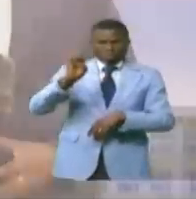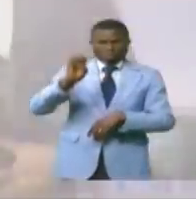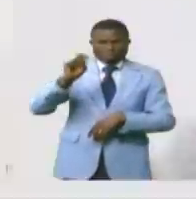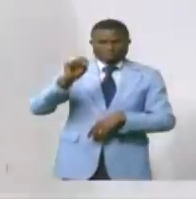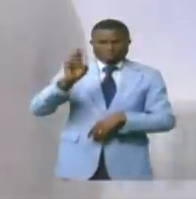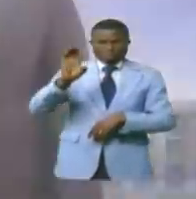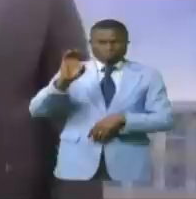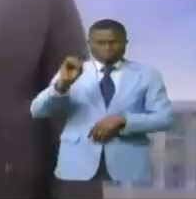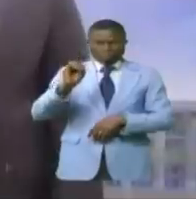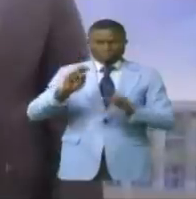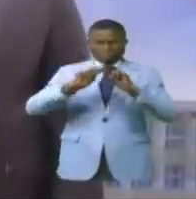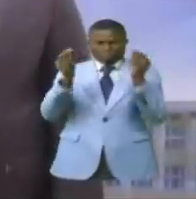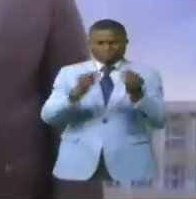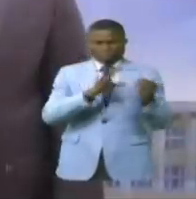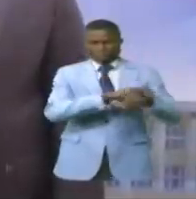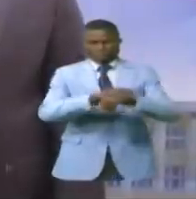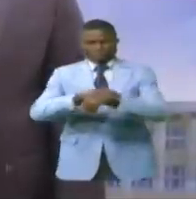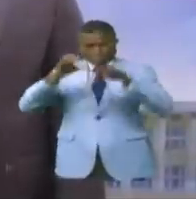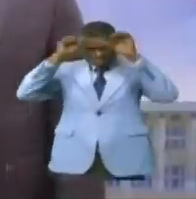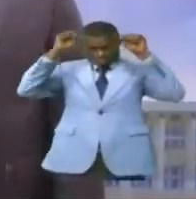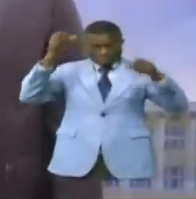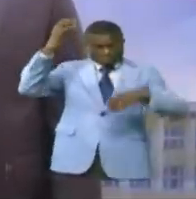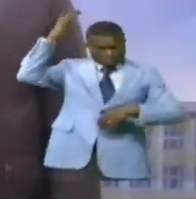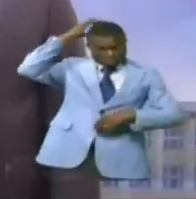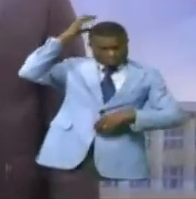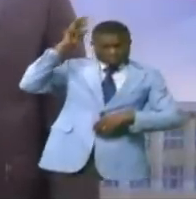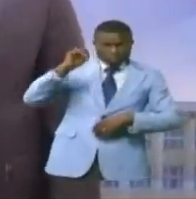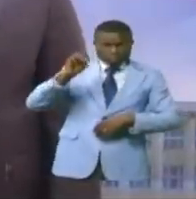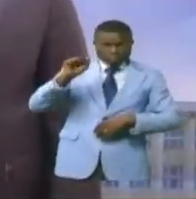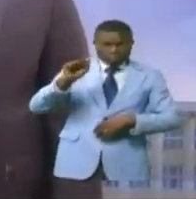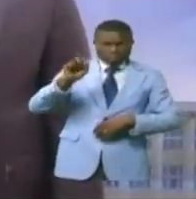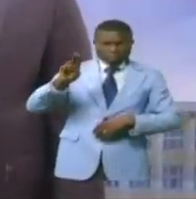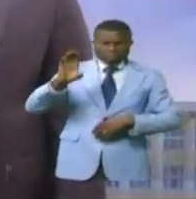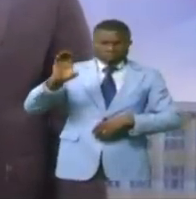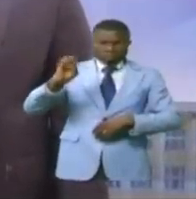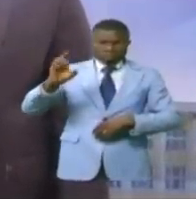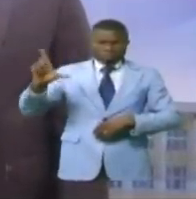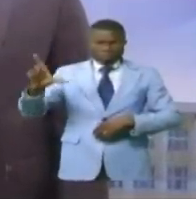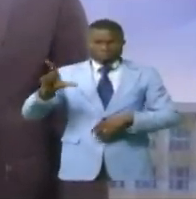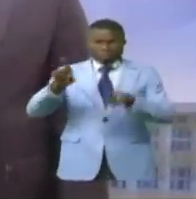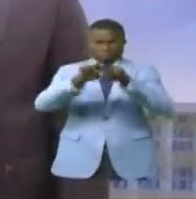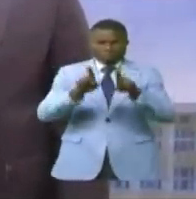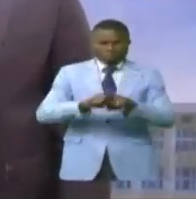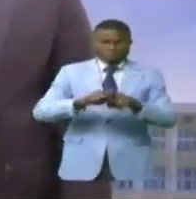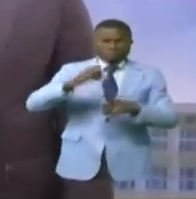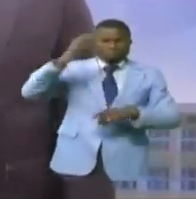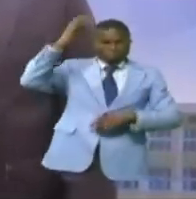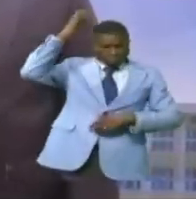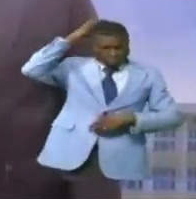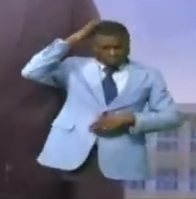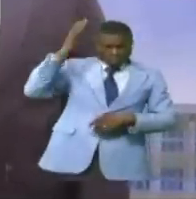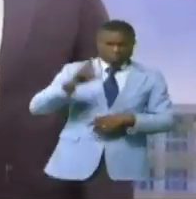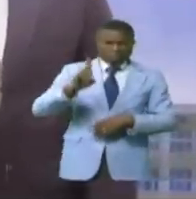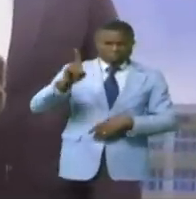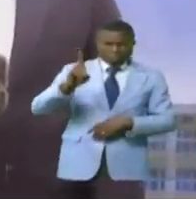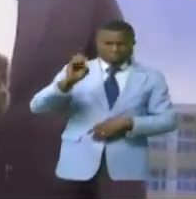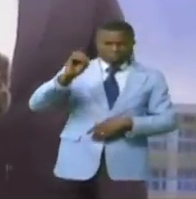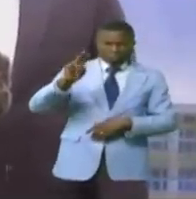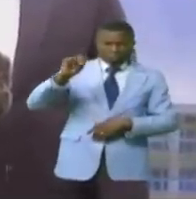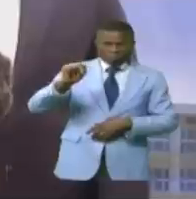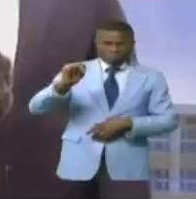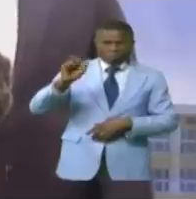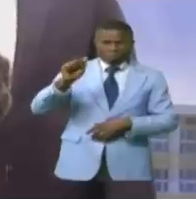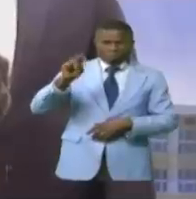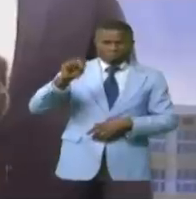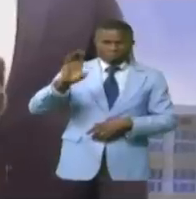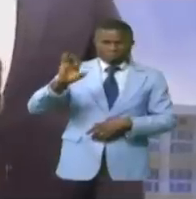délégation conduite par son président, Mgr Marcel Outembi, accompagné de Mgr Donatien Cholet. Les hôtes du président de la